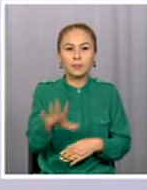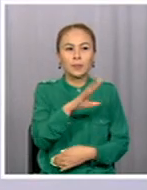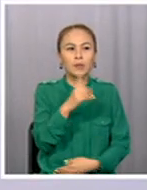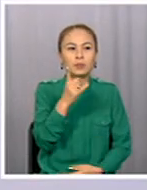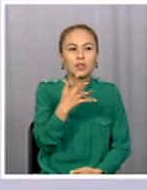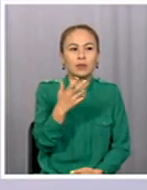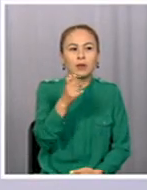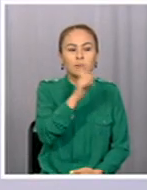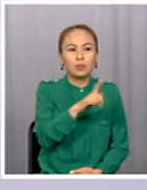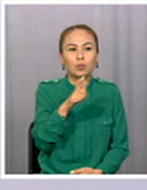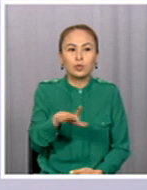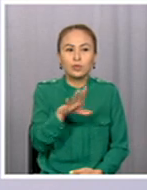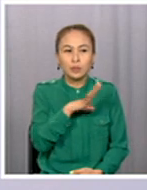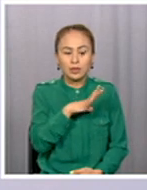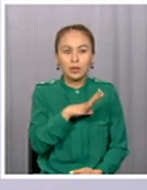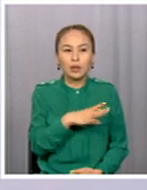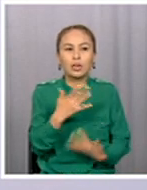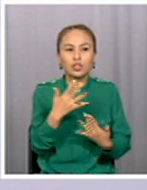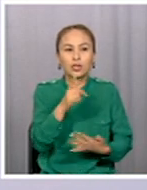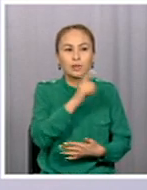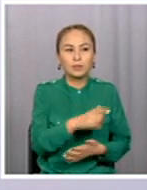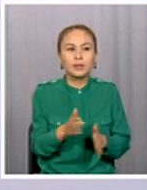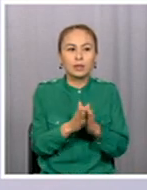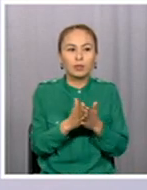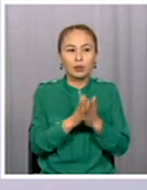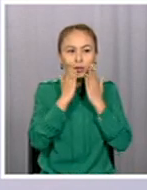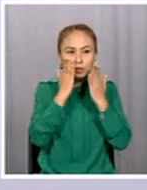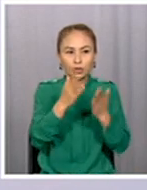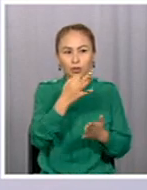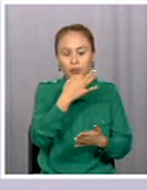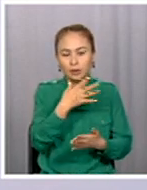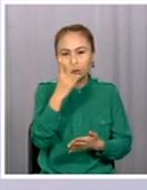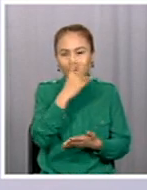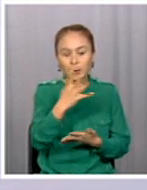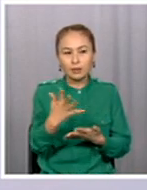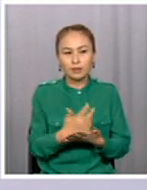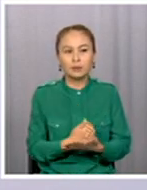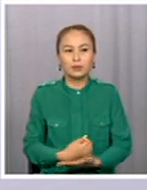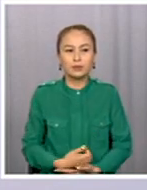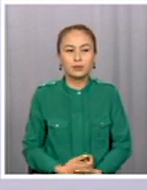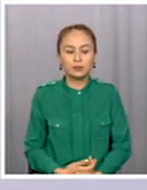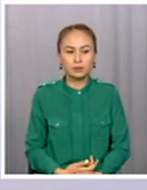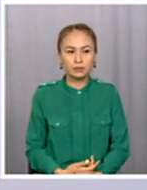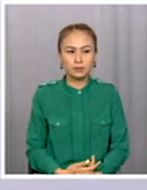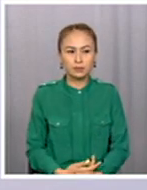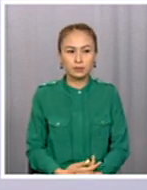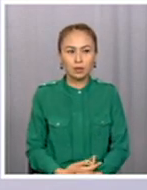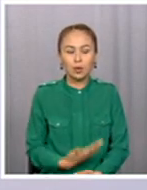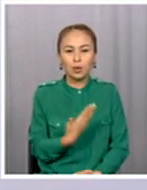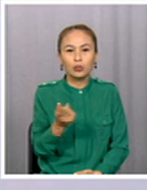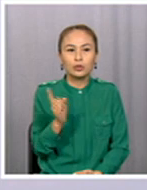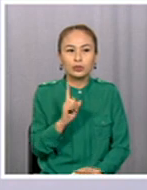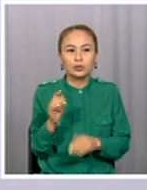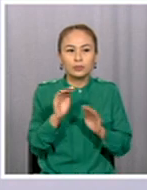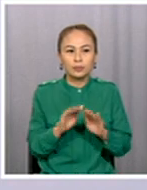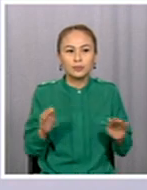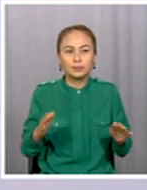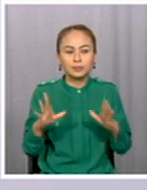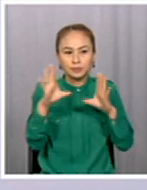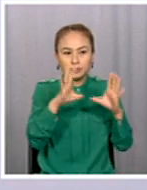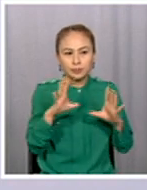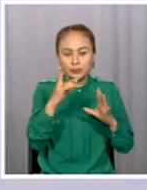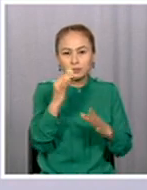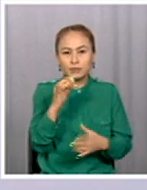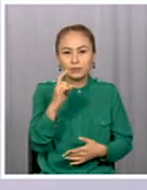Барлығы 1500 адам болса, қанша адам кітап оқығанды ұнататынын анықтаңыз. Ол үшін балар біз мына дөңгелек